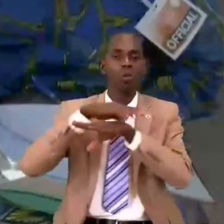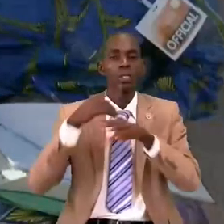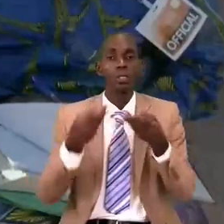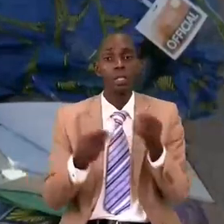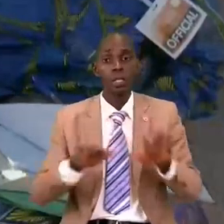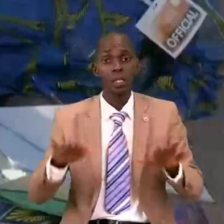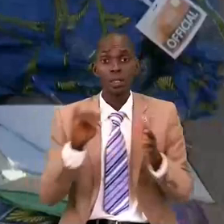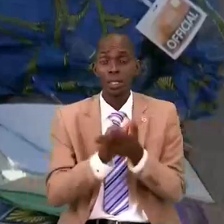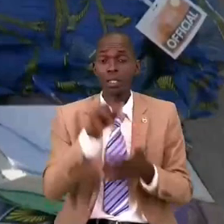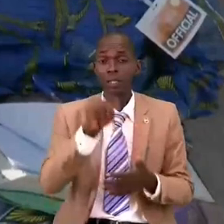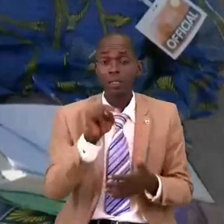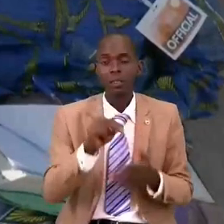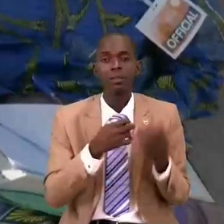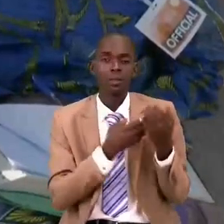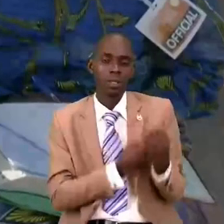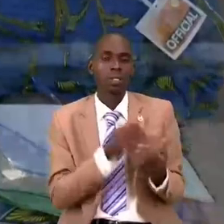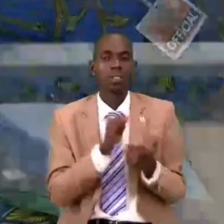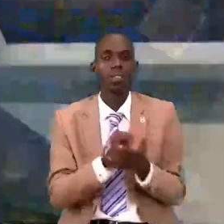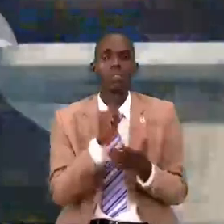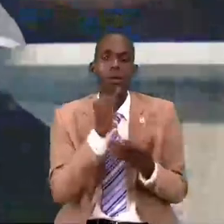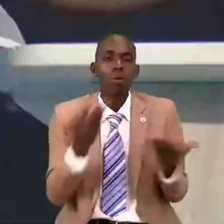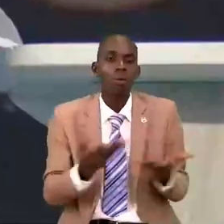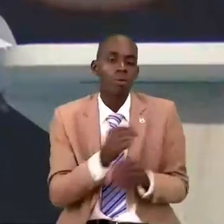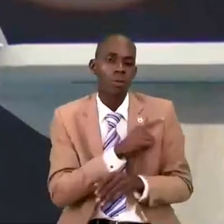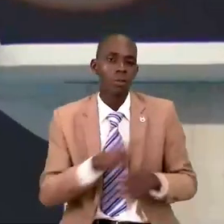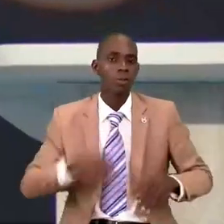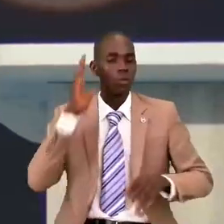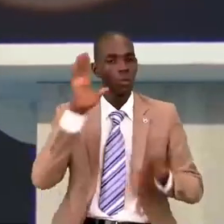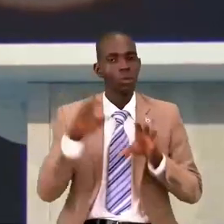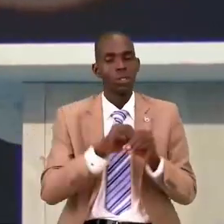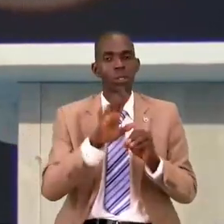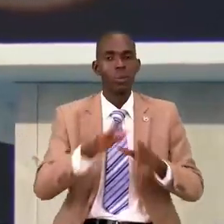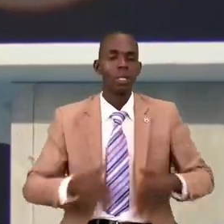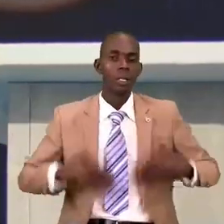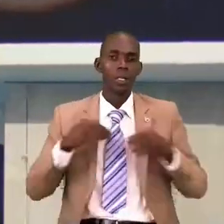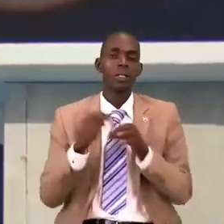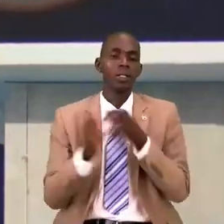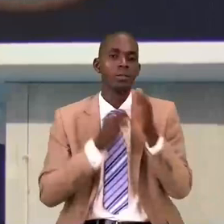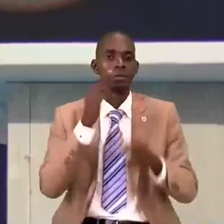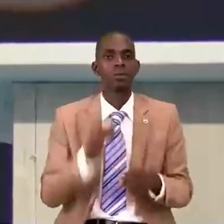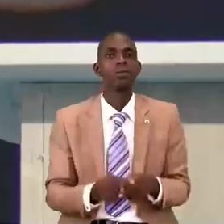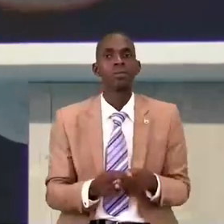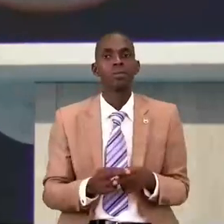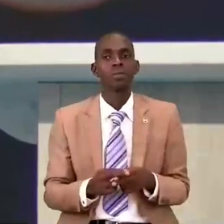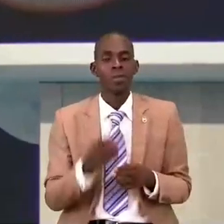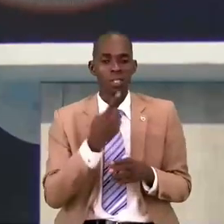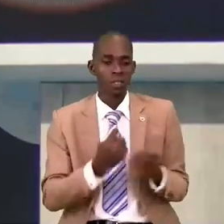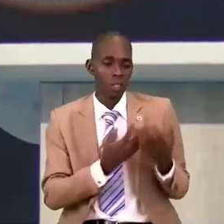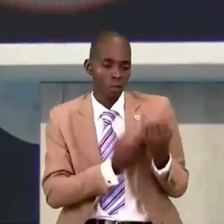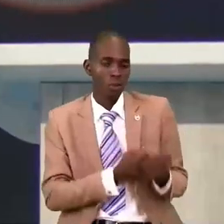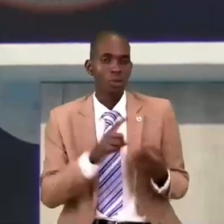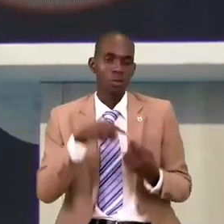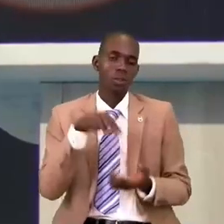ta vie. Le courage de tenir, le courage de prêcher, le